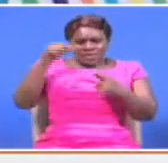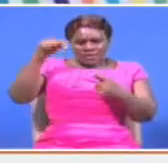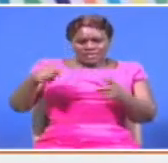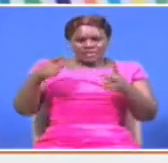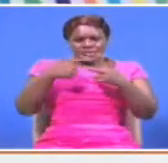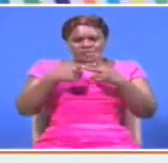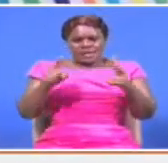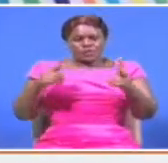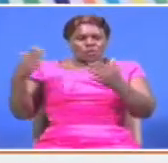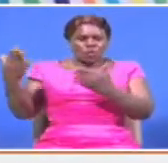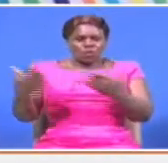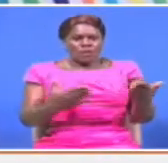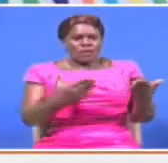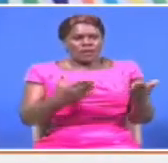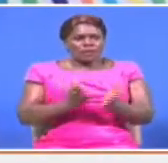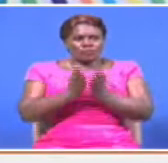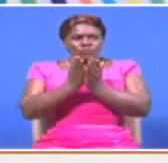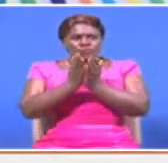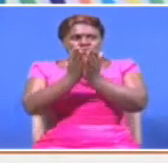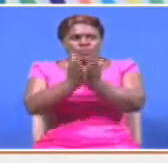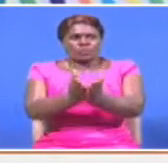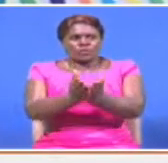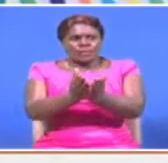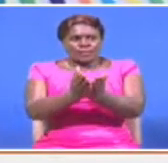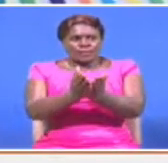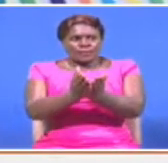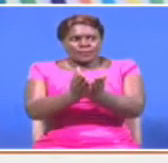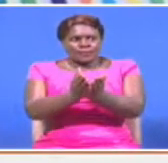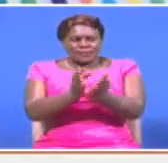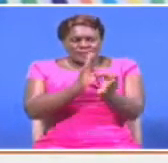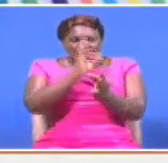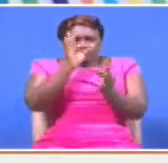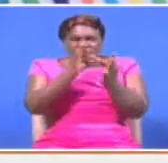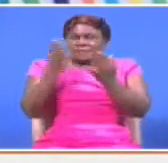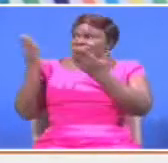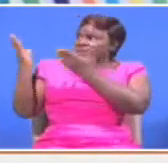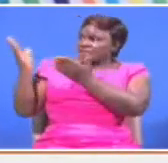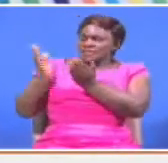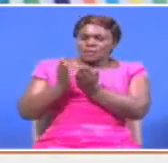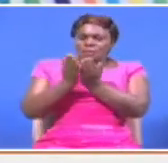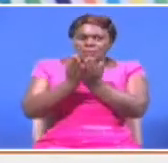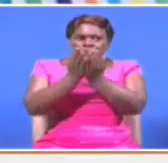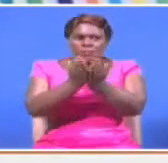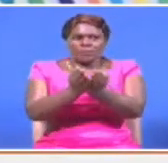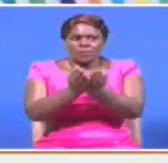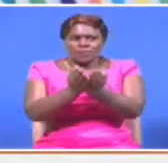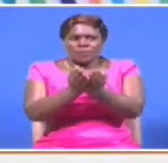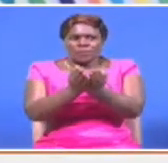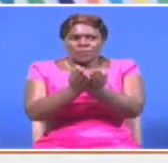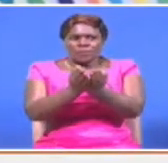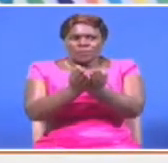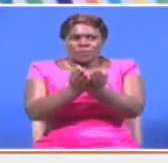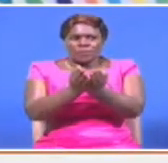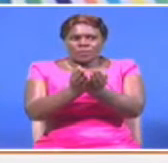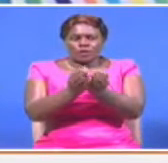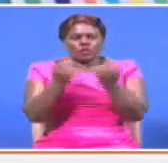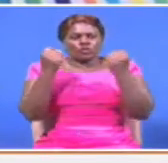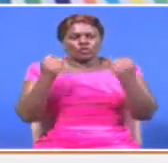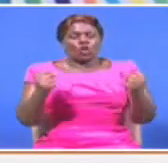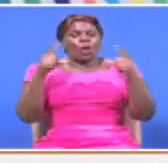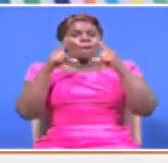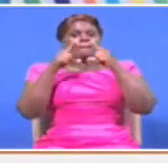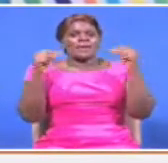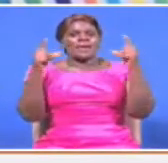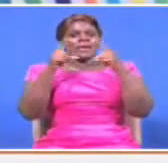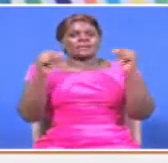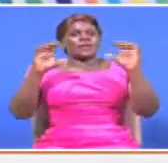tumeanza ku receive a couple of cruise ships, na this specific ship is supposed to send out a very strong